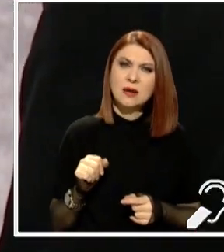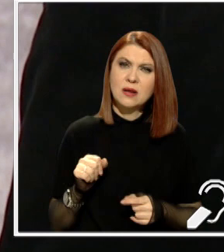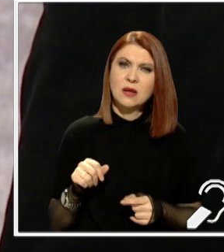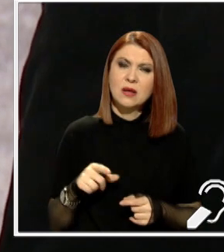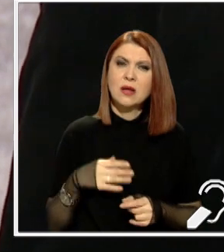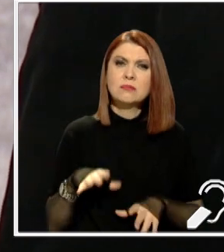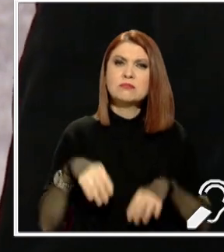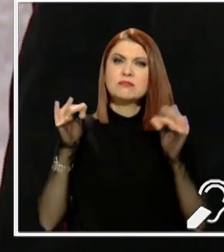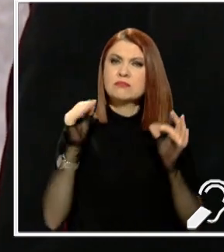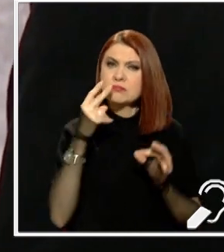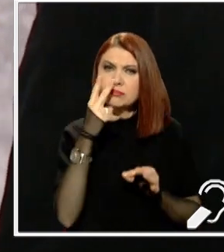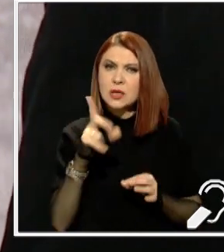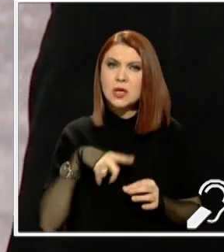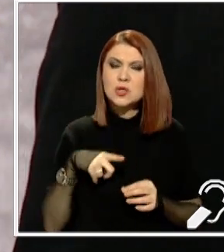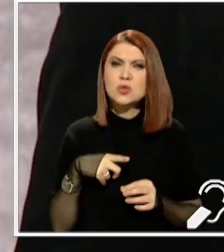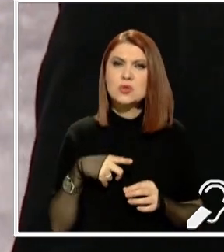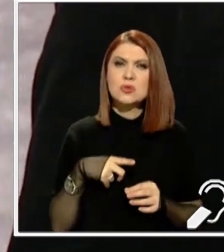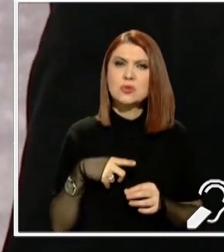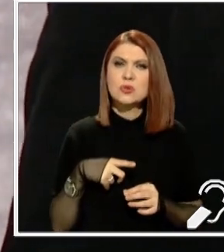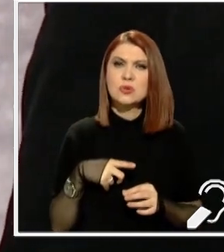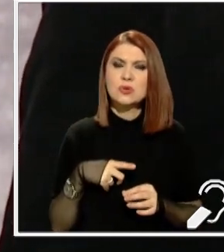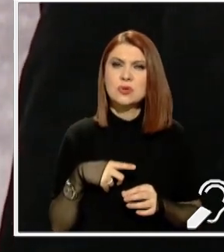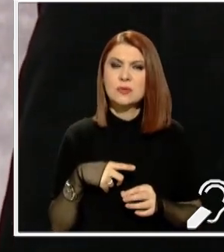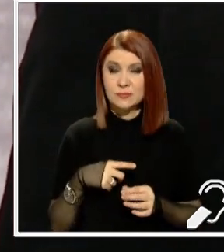nordul Transilvaniei sunt țărani evrei, descoper că sunt stâne, și dacă mergeți vedea la